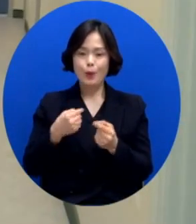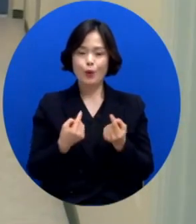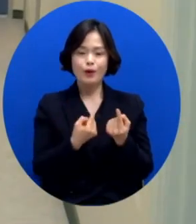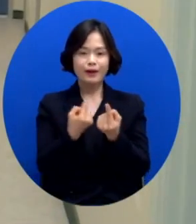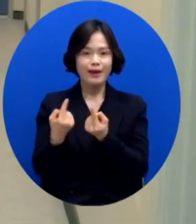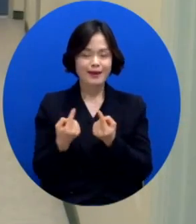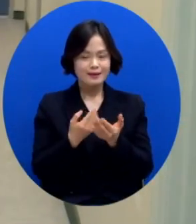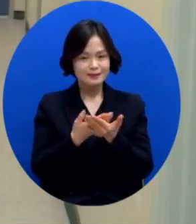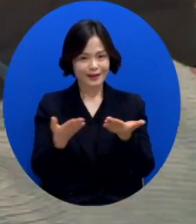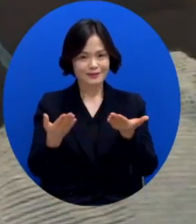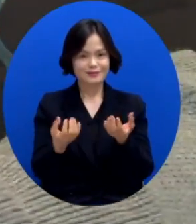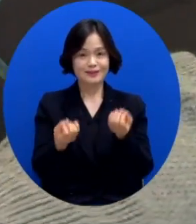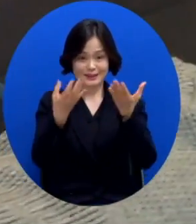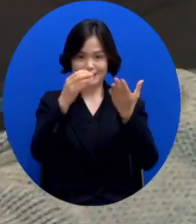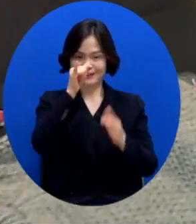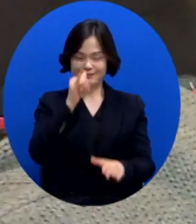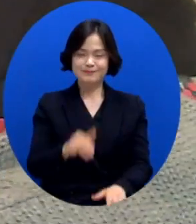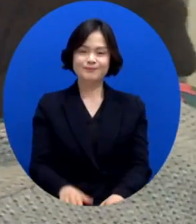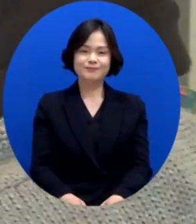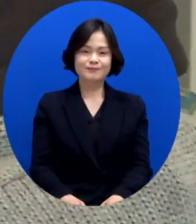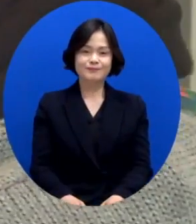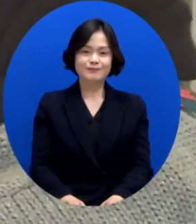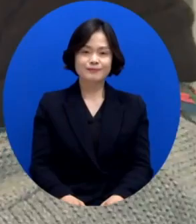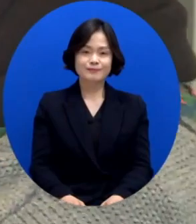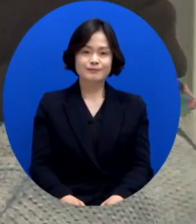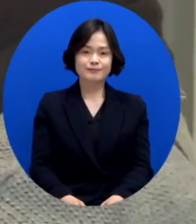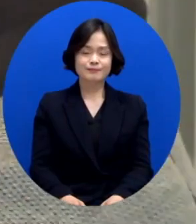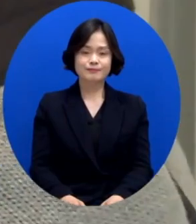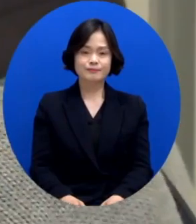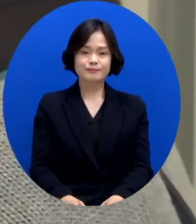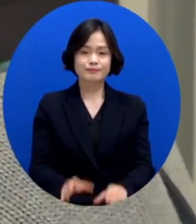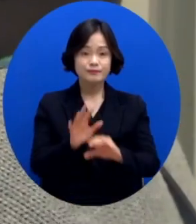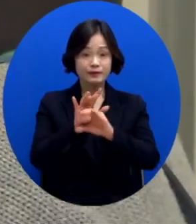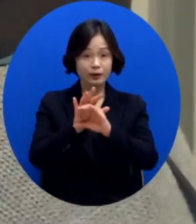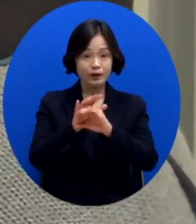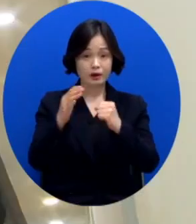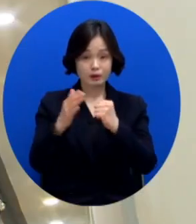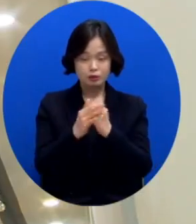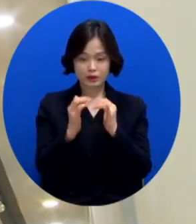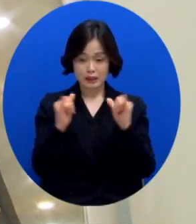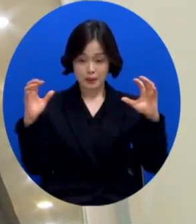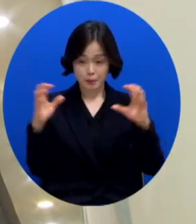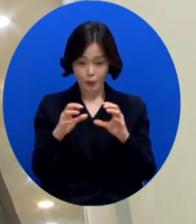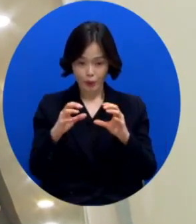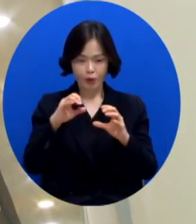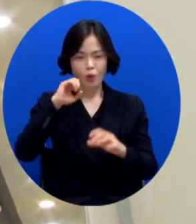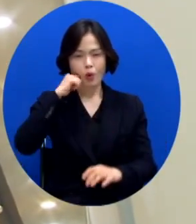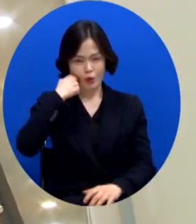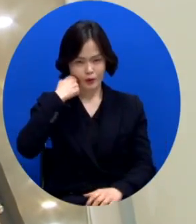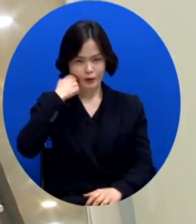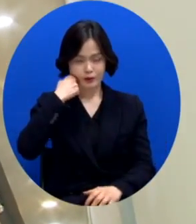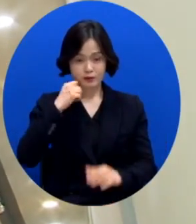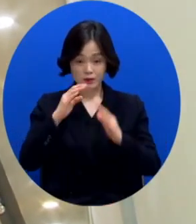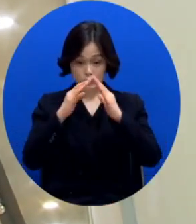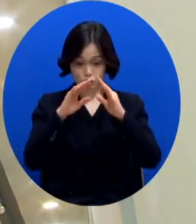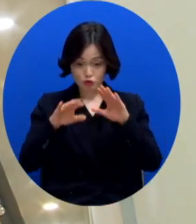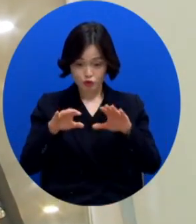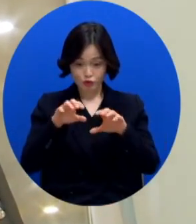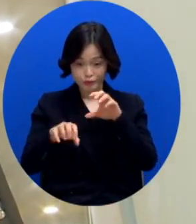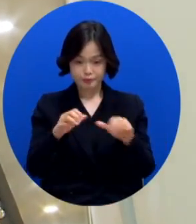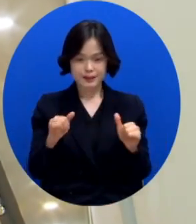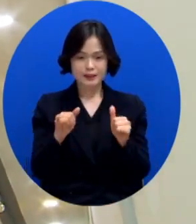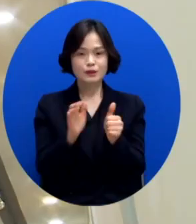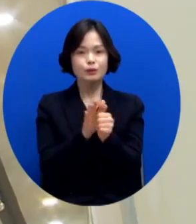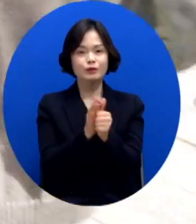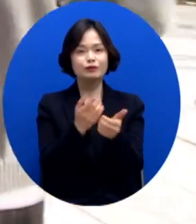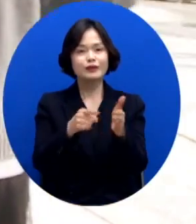어려운 이웃들을 지속적으로 섬기고 있는 용인 송전교회는 코로나19로 모이기 힘든 주민들을 위로하기 위해 지역 200여 가정에